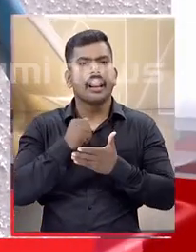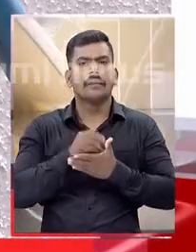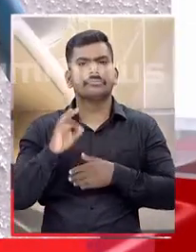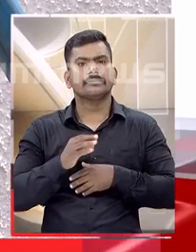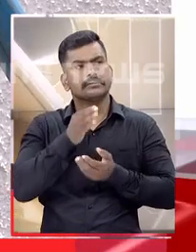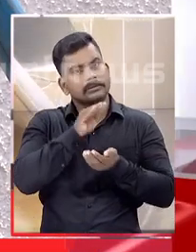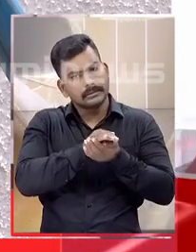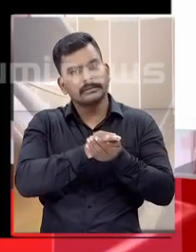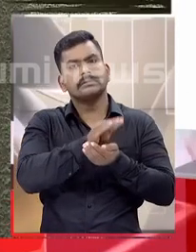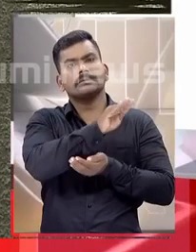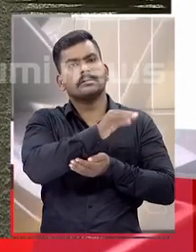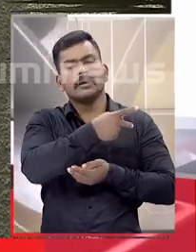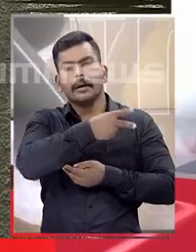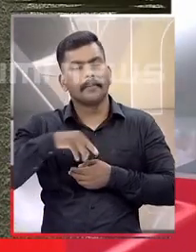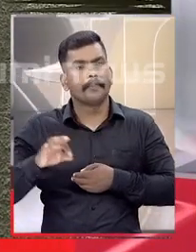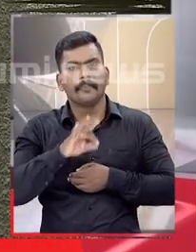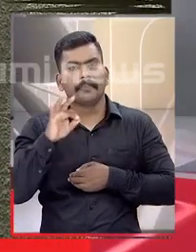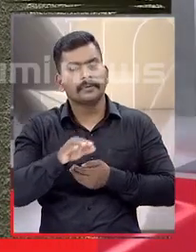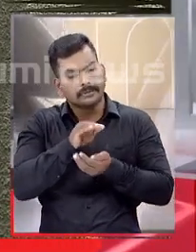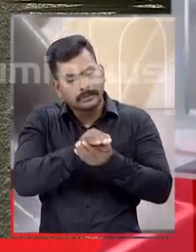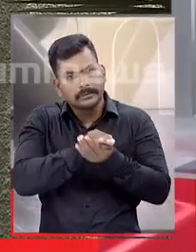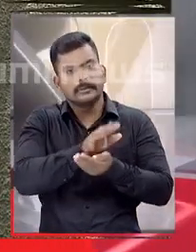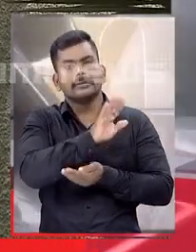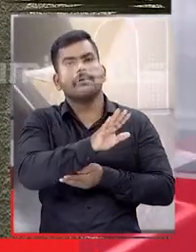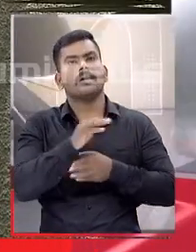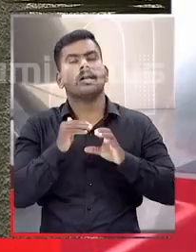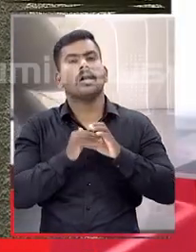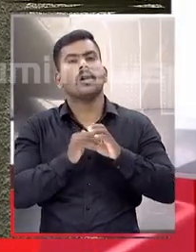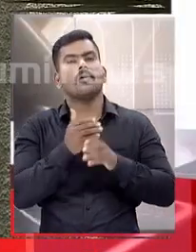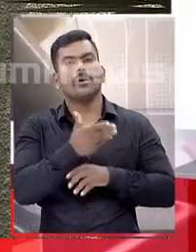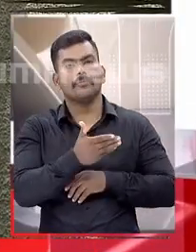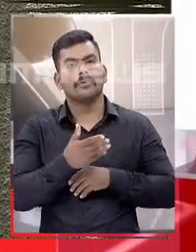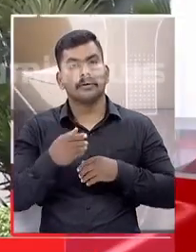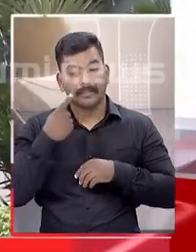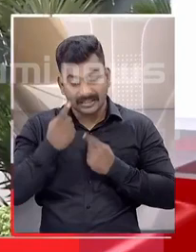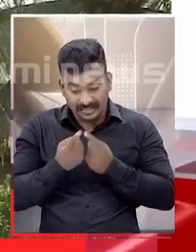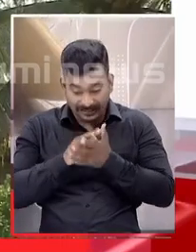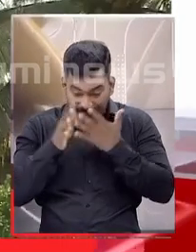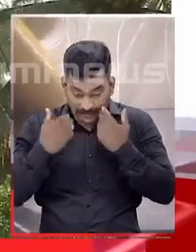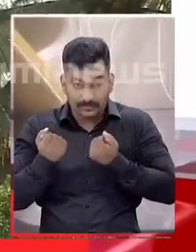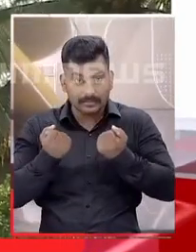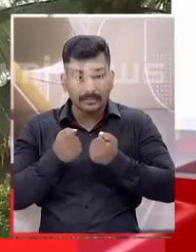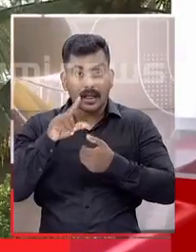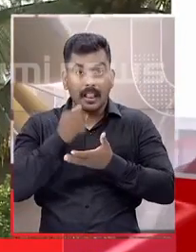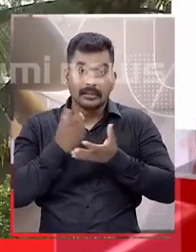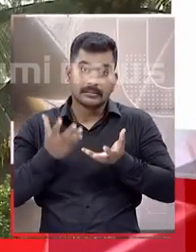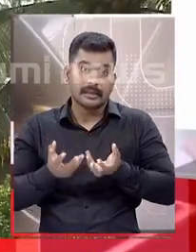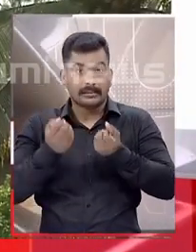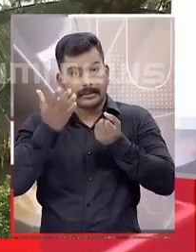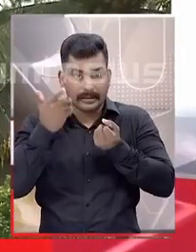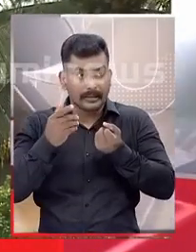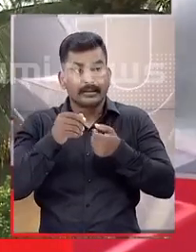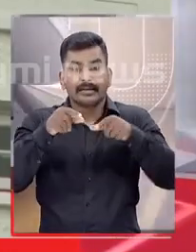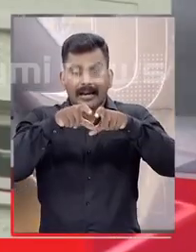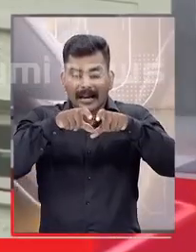മുഴുവൻ ഉപയോഗിക്കാൻ പറ്റാത്ത പോലെ അവിടെ ഇരിക്കുക. എന്താ ഡ്രൈവിംഗിന്റെ ടെസ്റ്റിന്റെ പണമടച്ച് കുറെ പേരെ പാസ്സാവുള്ളൂ. ആ